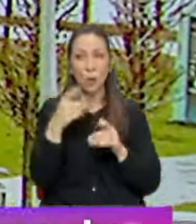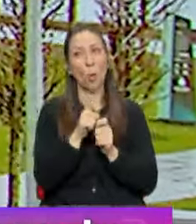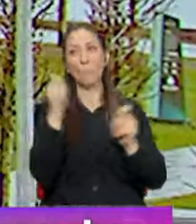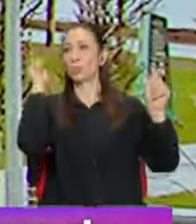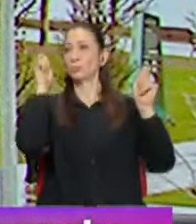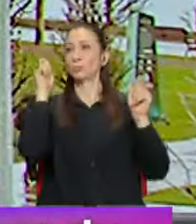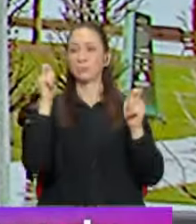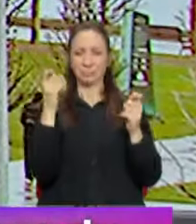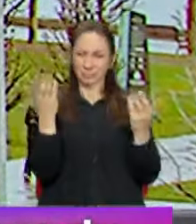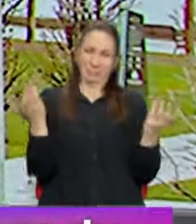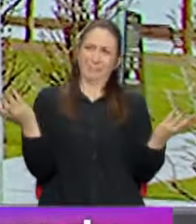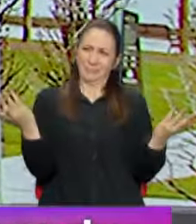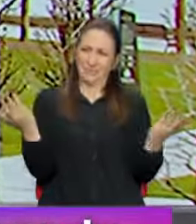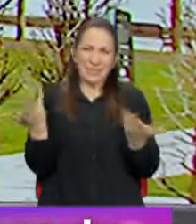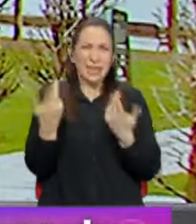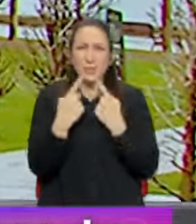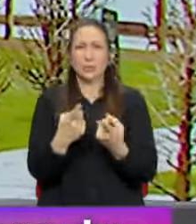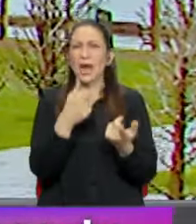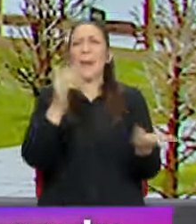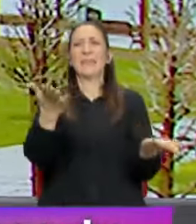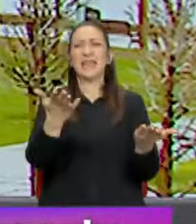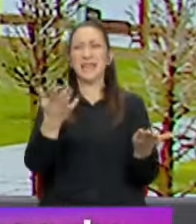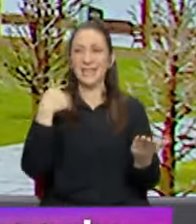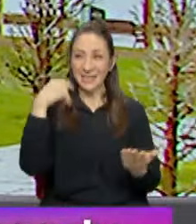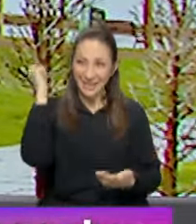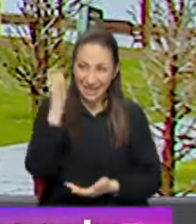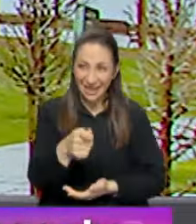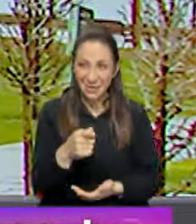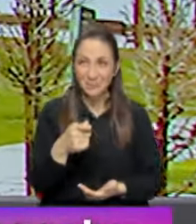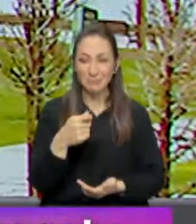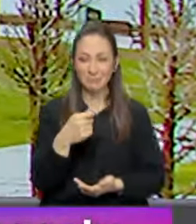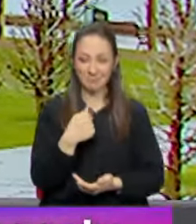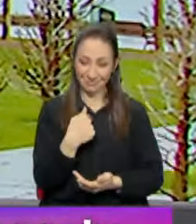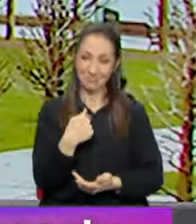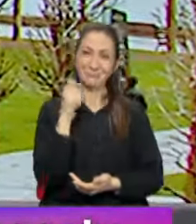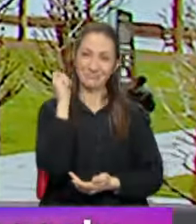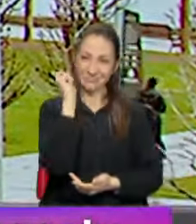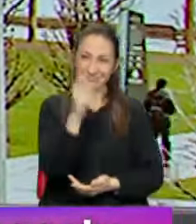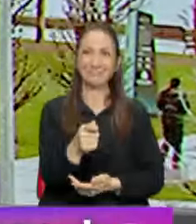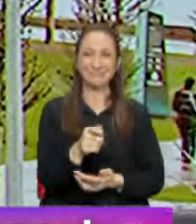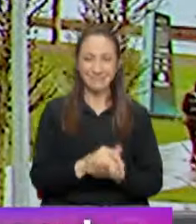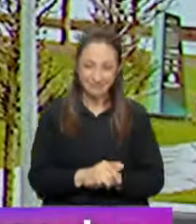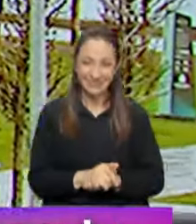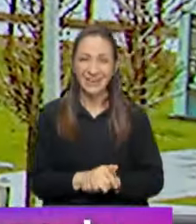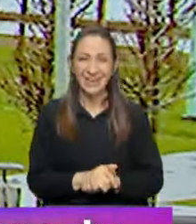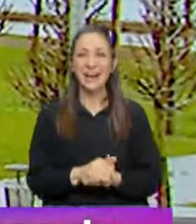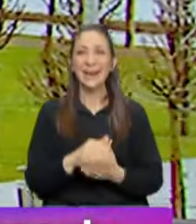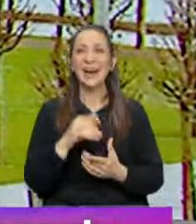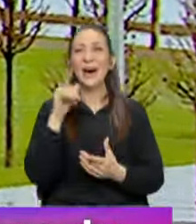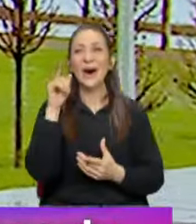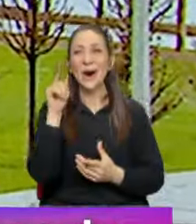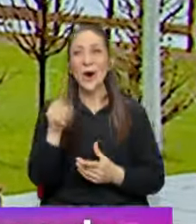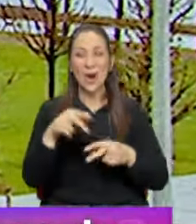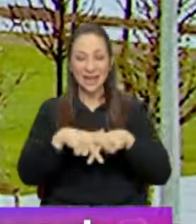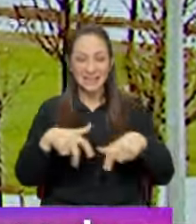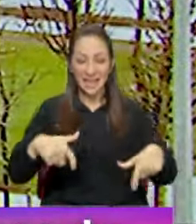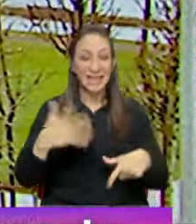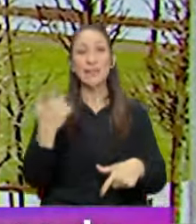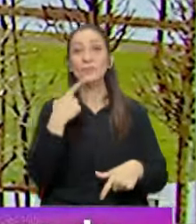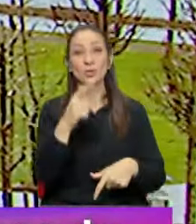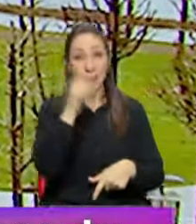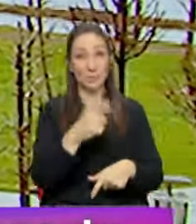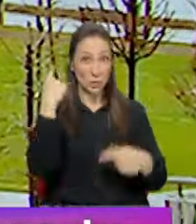tabii dikkatim dağıldı. Ne diyorsun abi diye ben kendisine bir serzenişte bulununca o başlığı ne